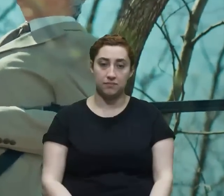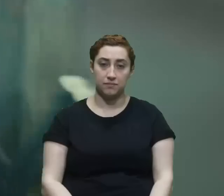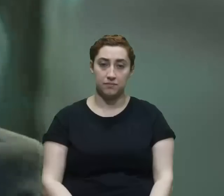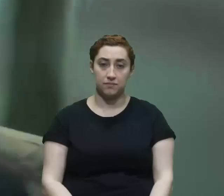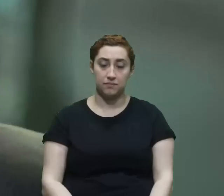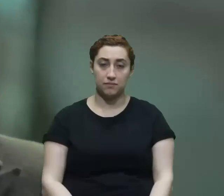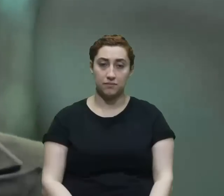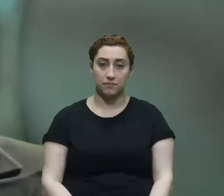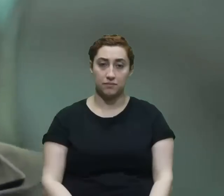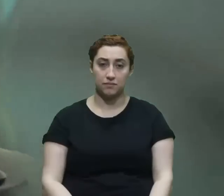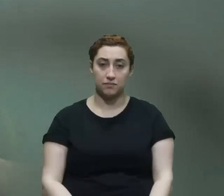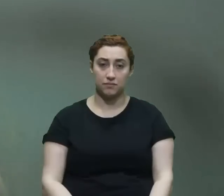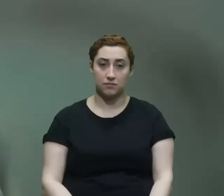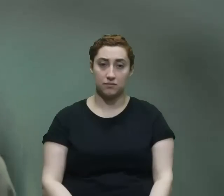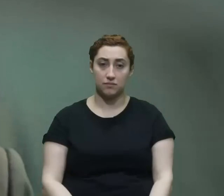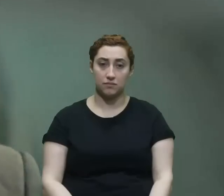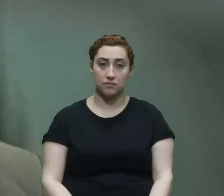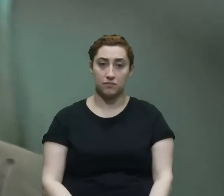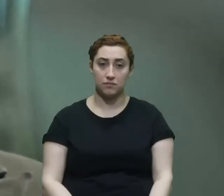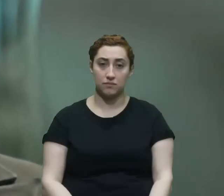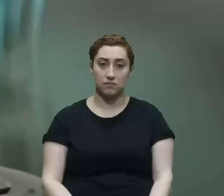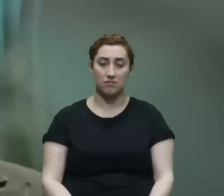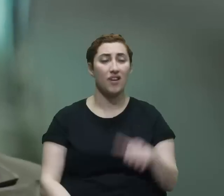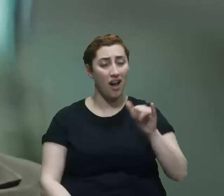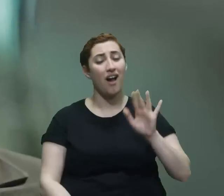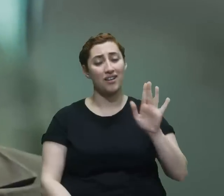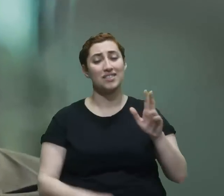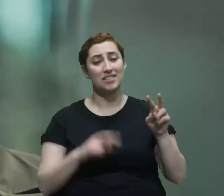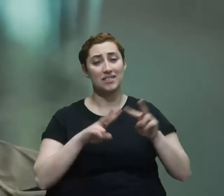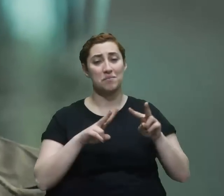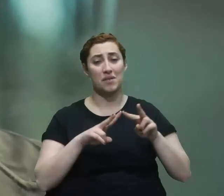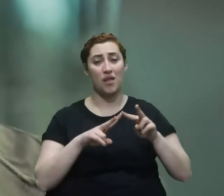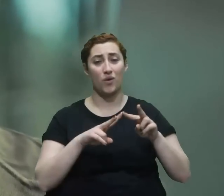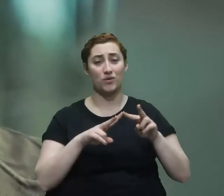Yüce Efendi'ye döndü. İkisi de kasketli. Haklısın Miloş.